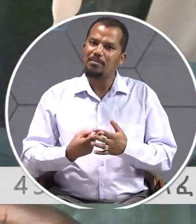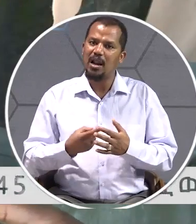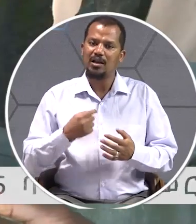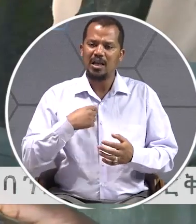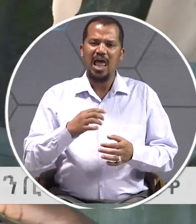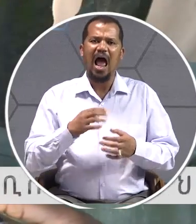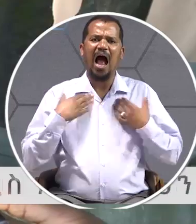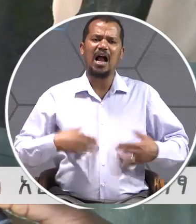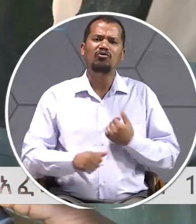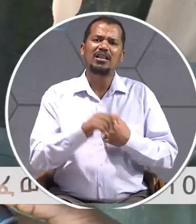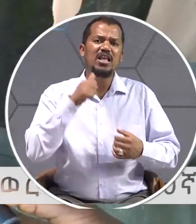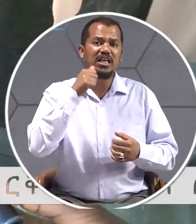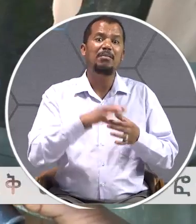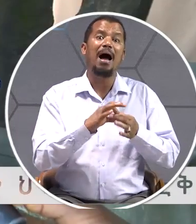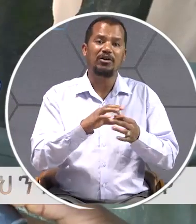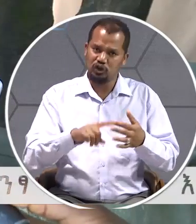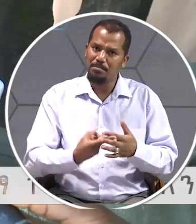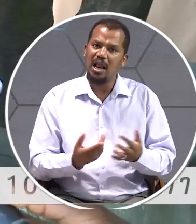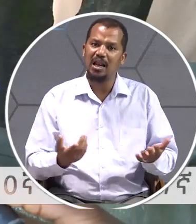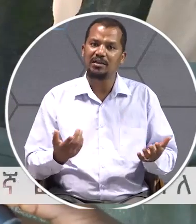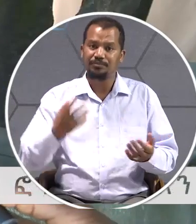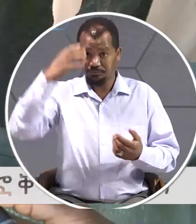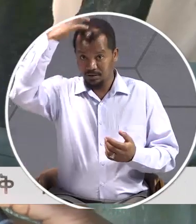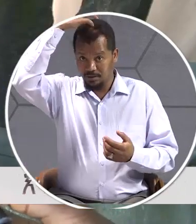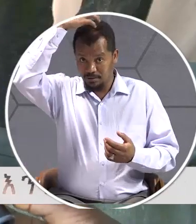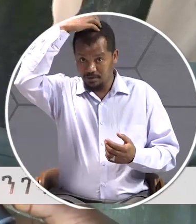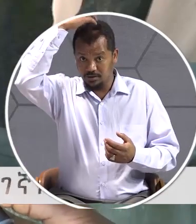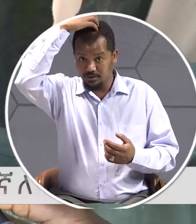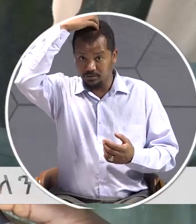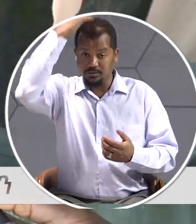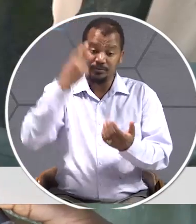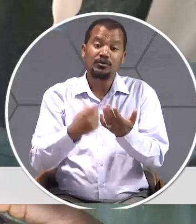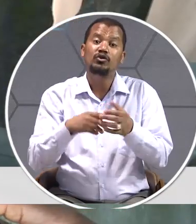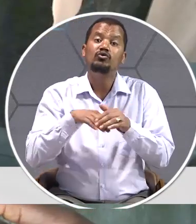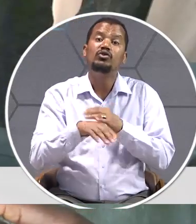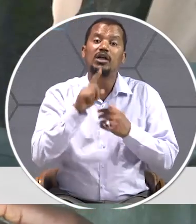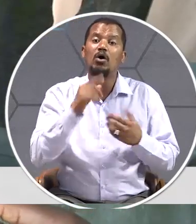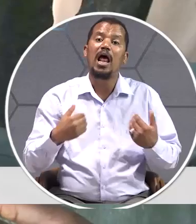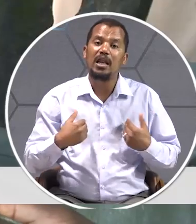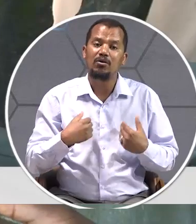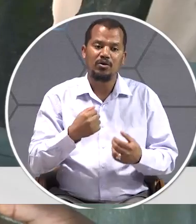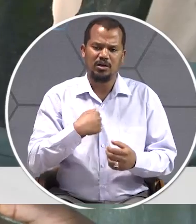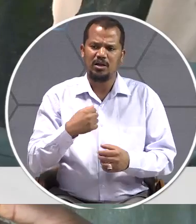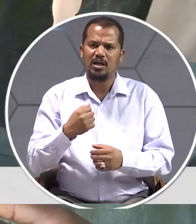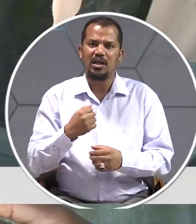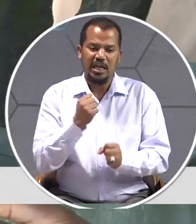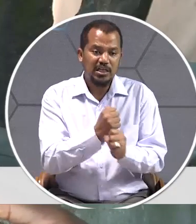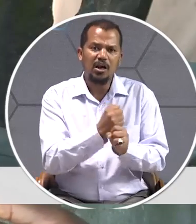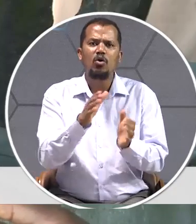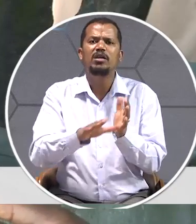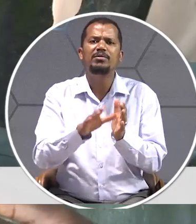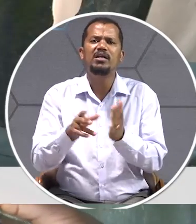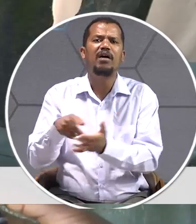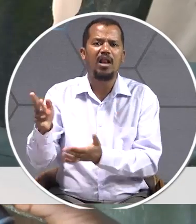مهابري أكل جودة تانية سيت شو مهابري جمرال من قسم دقمو زديو استناني لناه هي سرقوني قبر